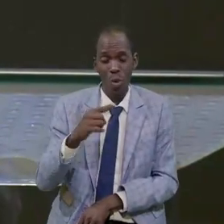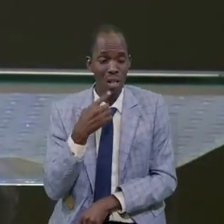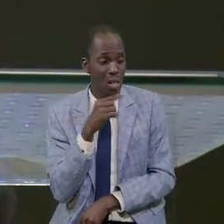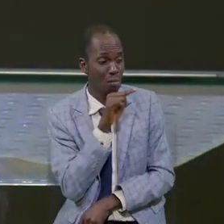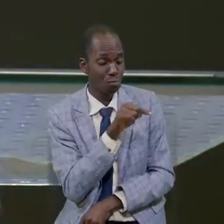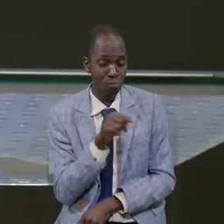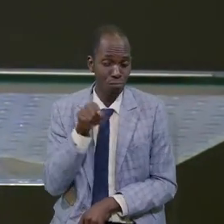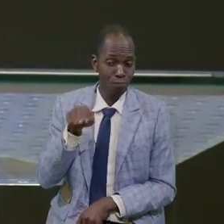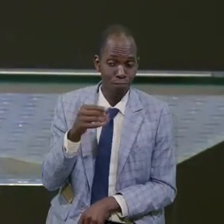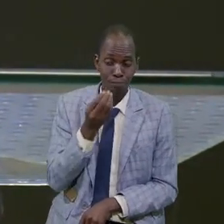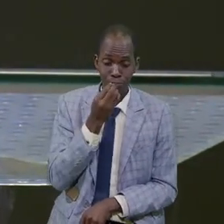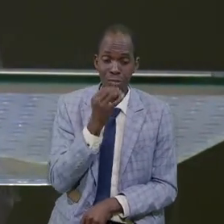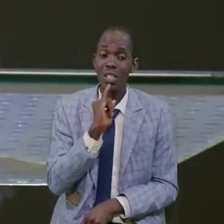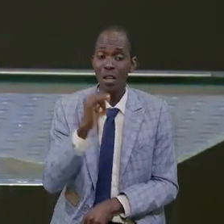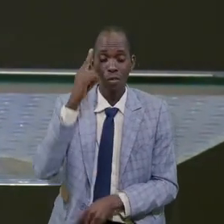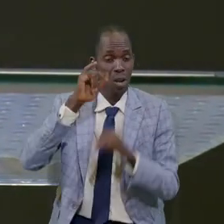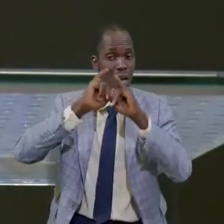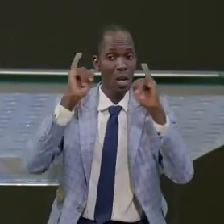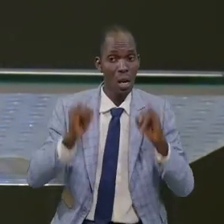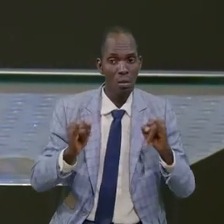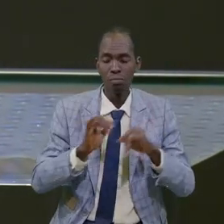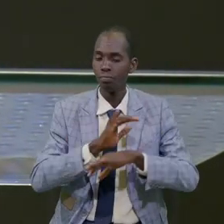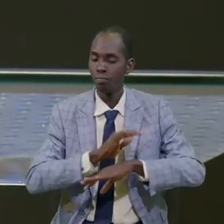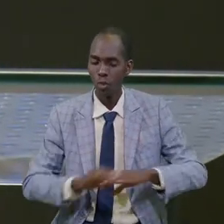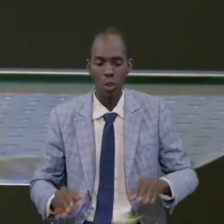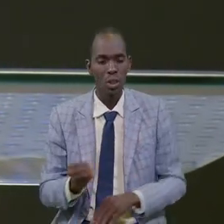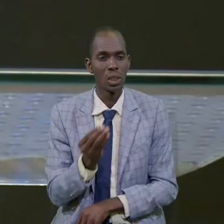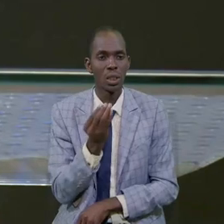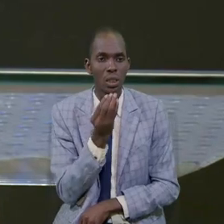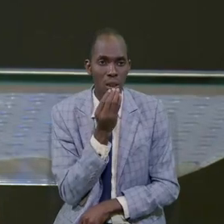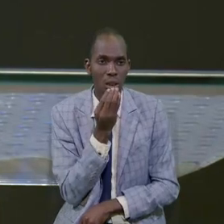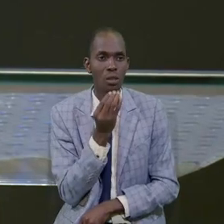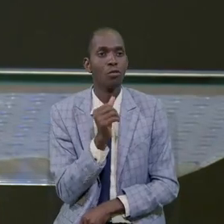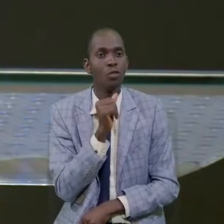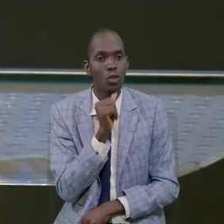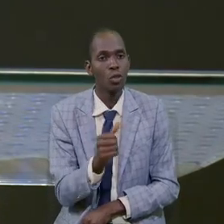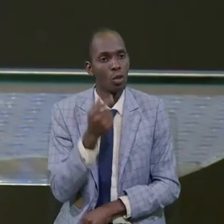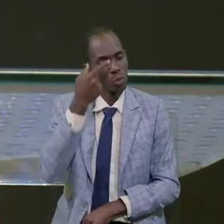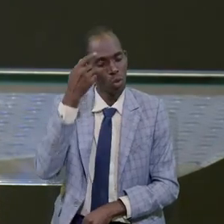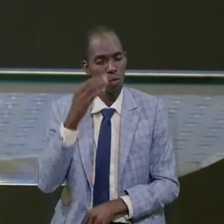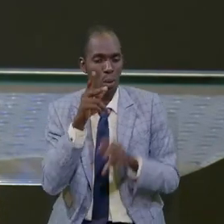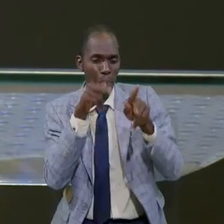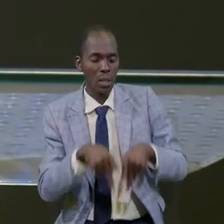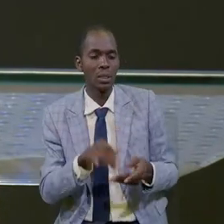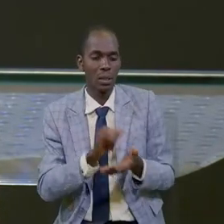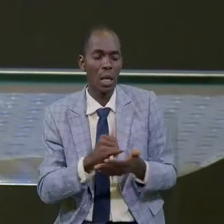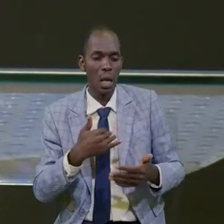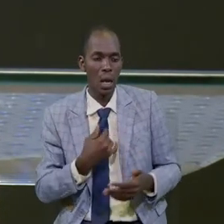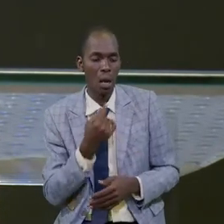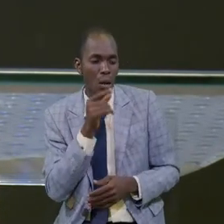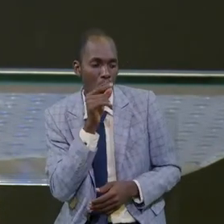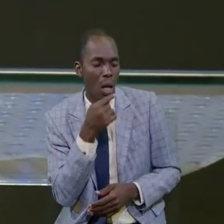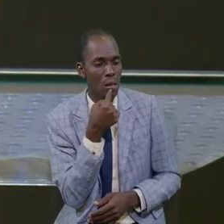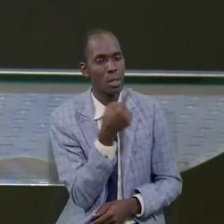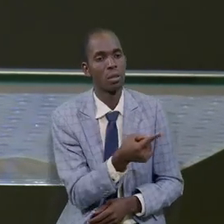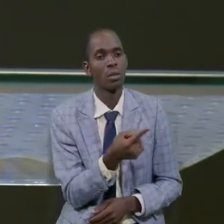si quelqu'un vous dit ceci a été offert en sacrifice, n'en mangez pas à cause de celui qui a